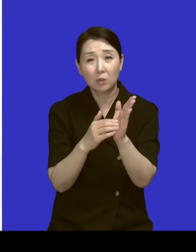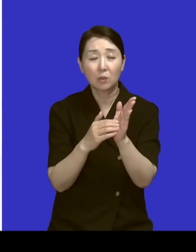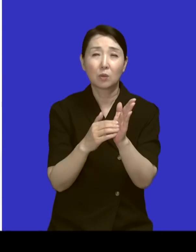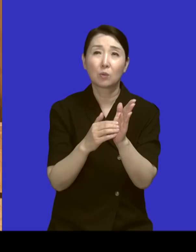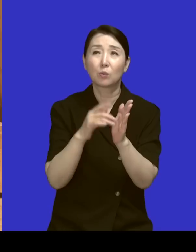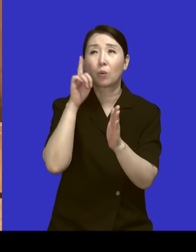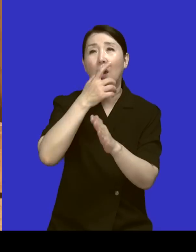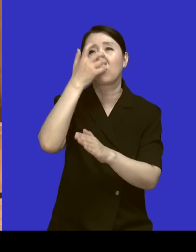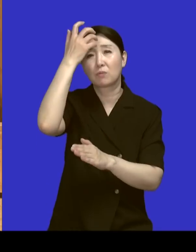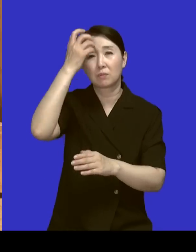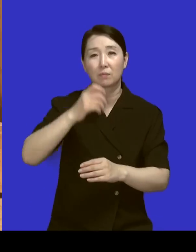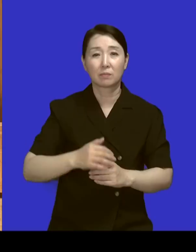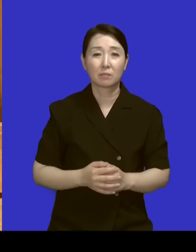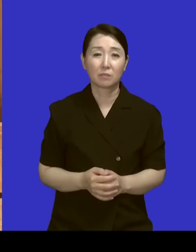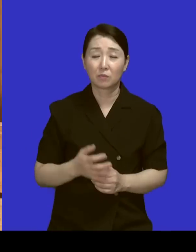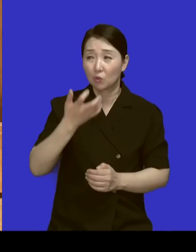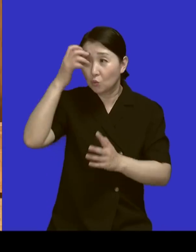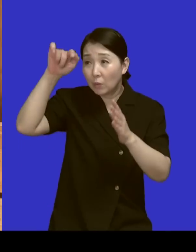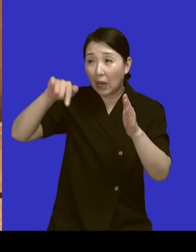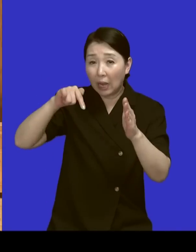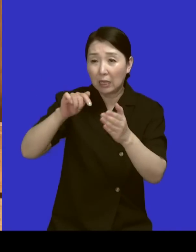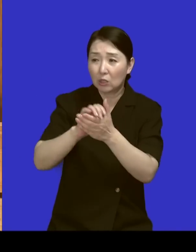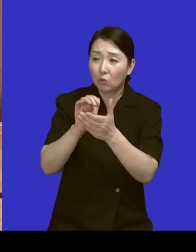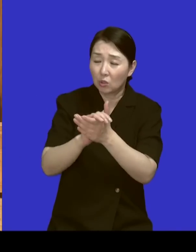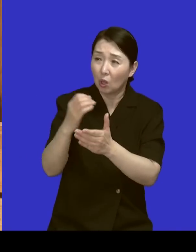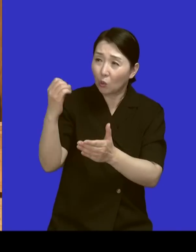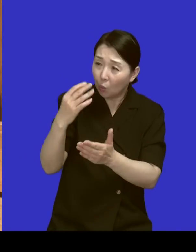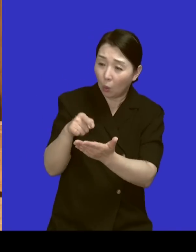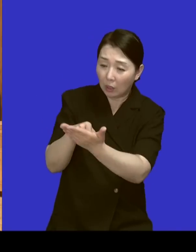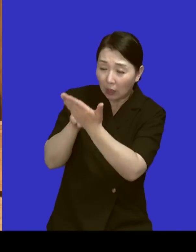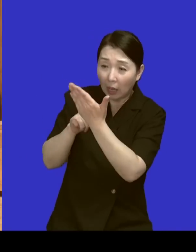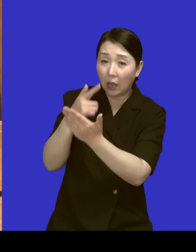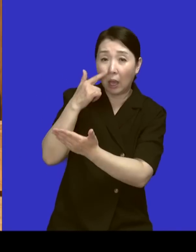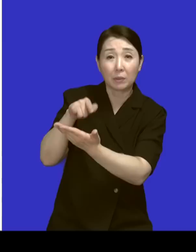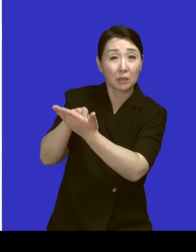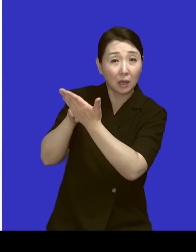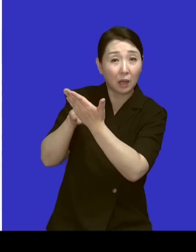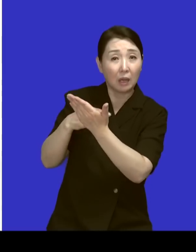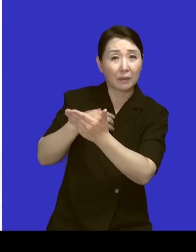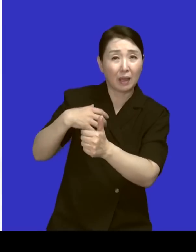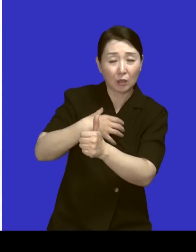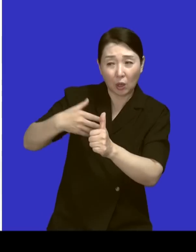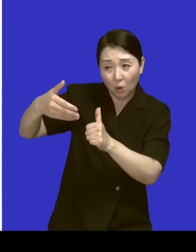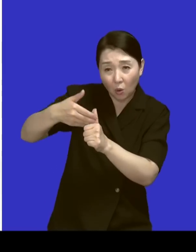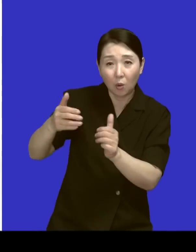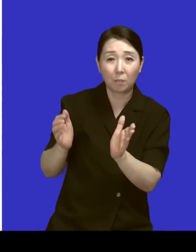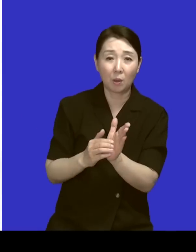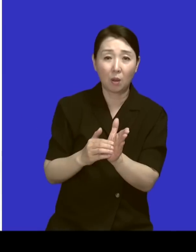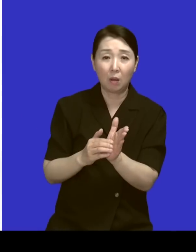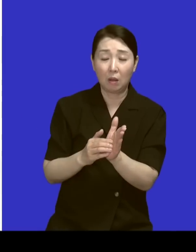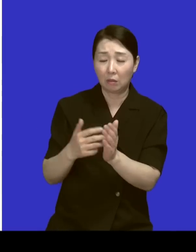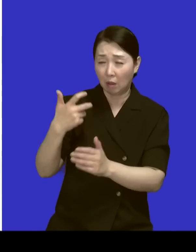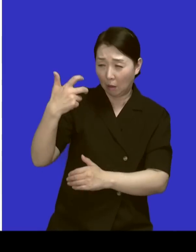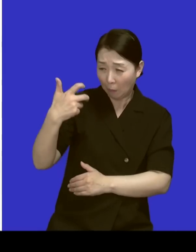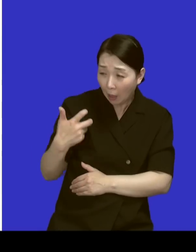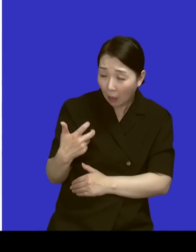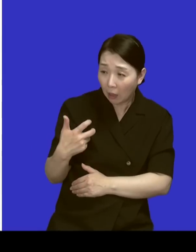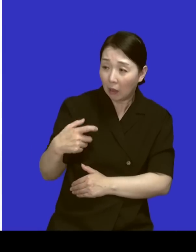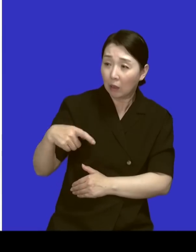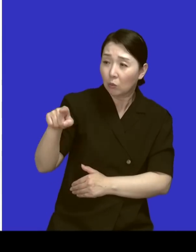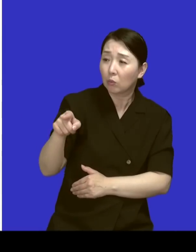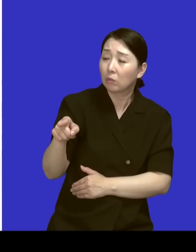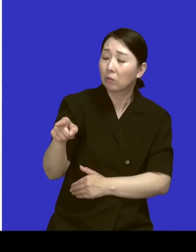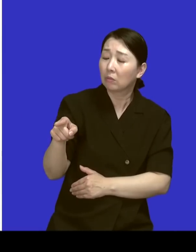악몽을 꾸는 거예요. 저 꿈속에서 그 친구들이 나타나고 아버지가 나타나서 저를 괴롭히고 저를 찌르고 그럼 저도 그들을